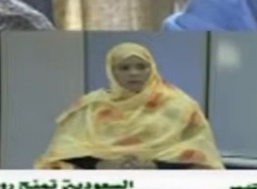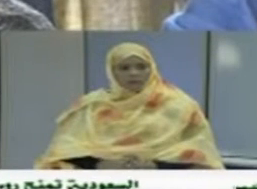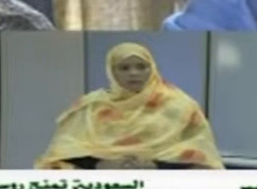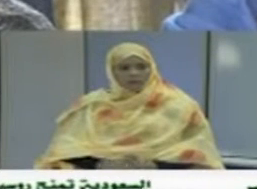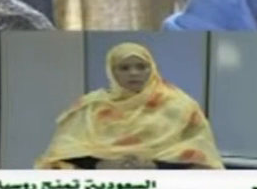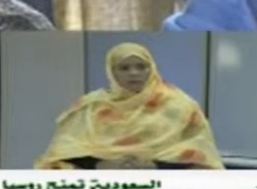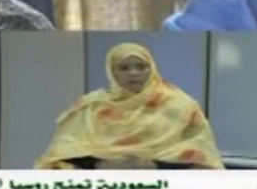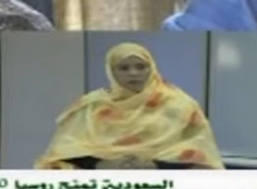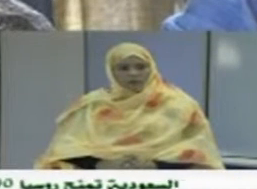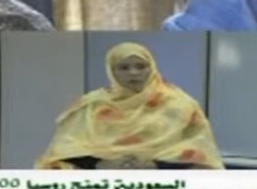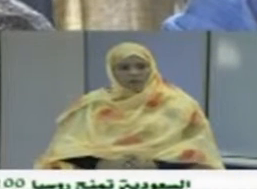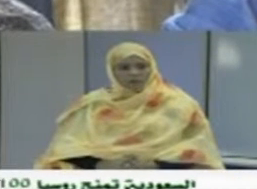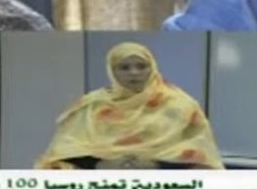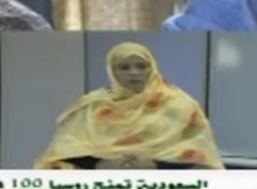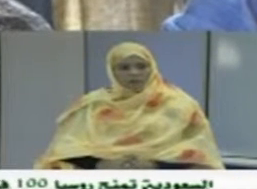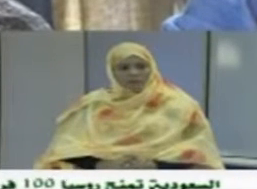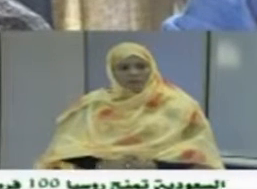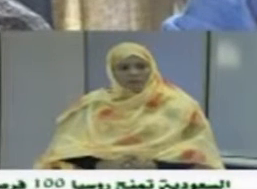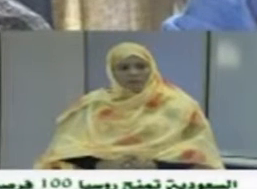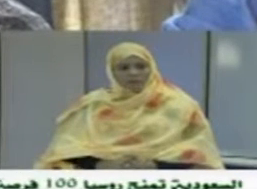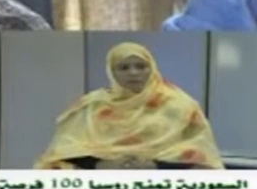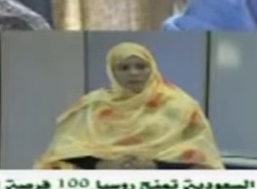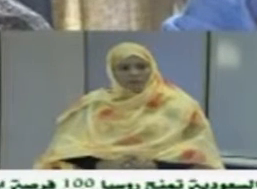أنكم موفقون في إنشاء هذا الفريق